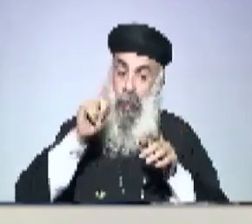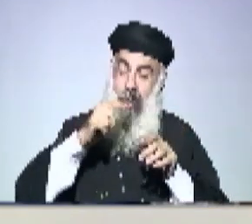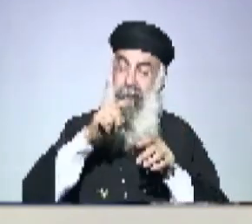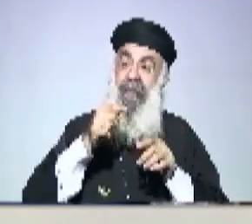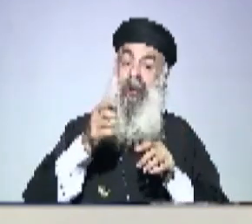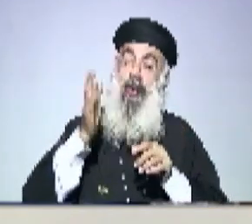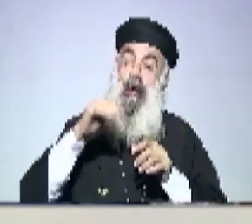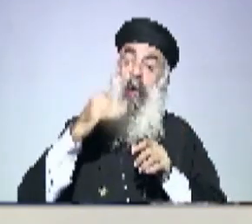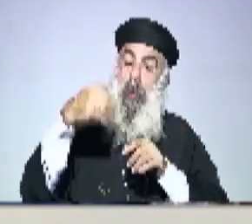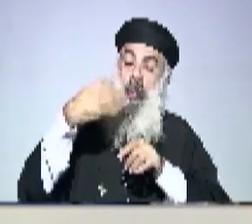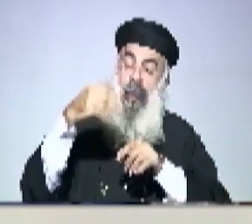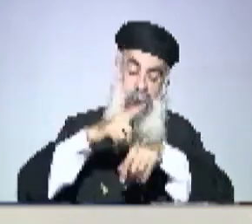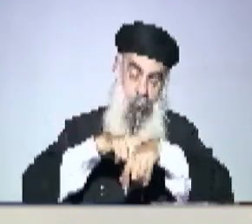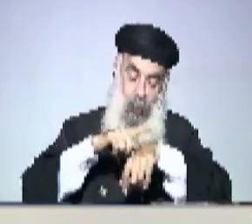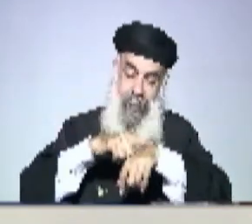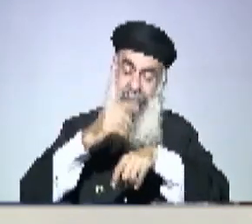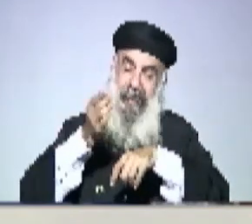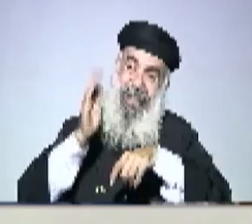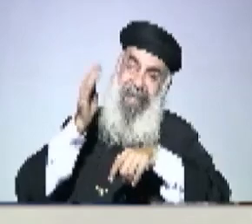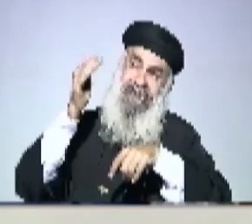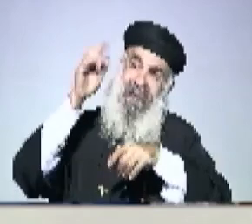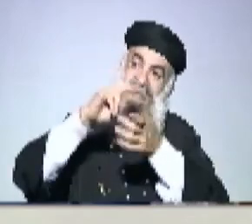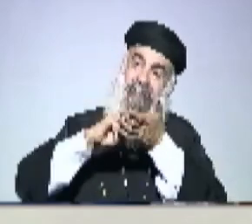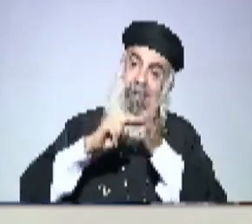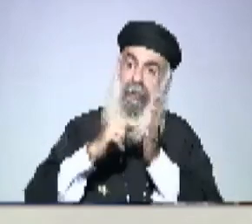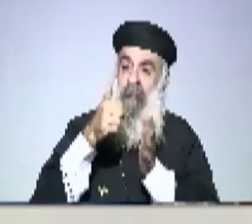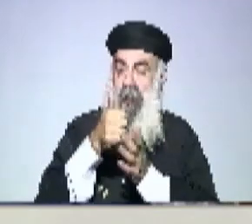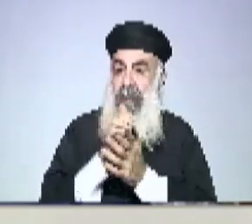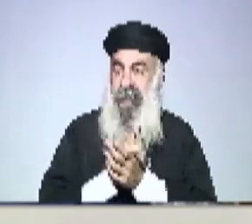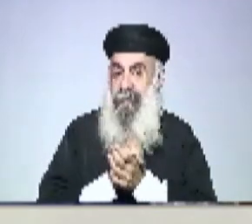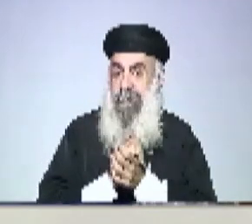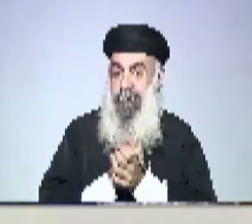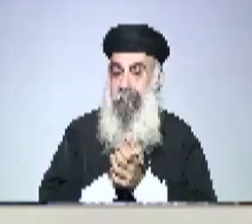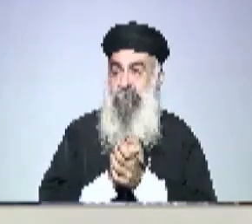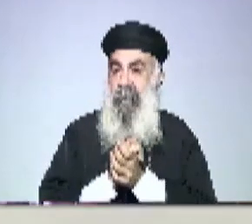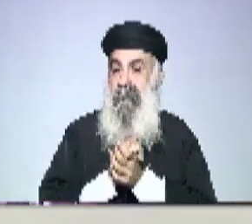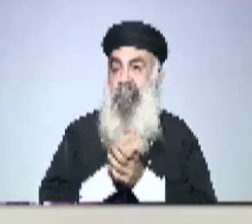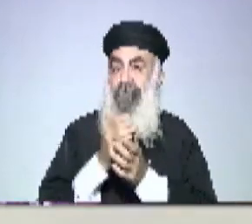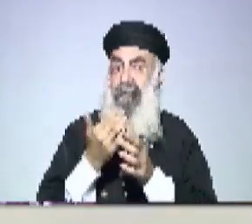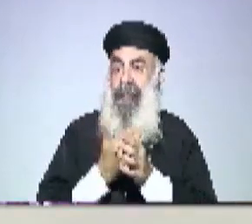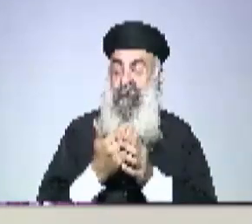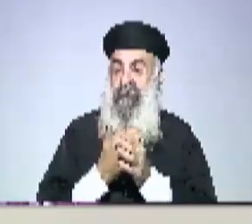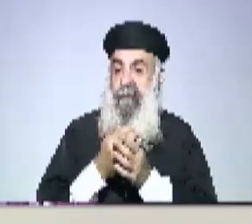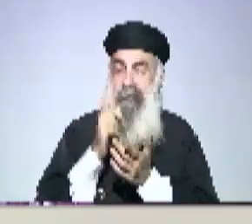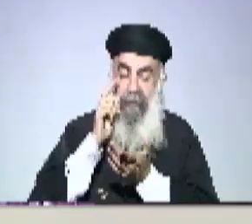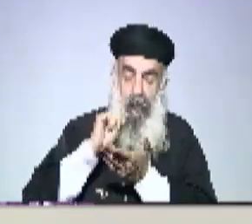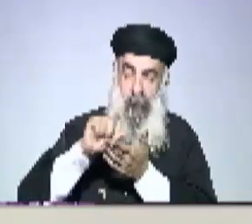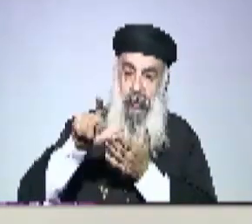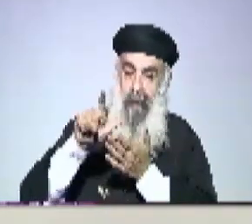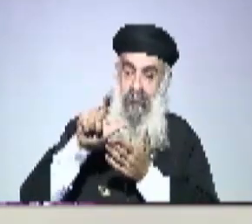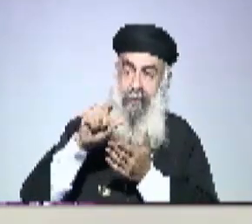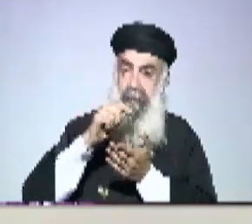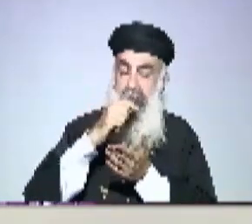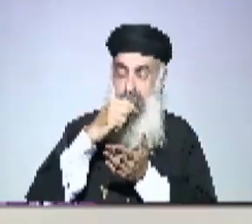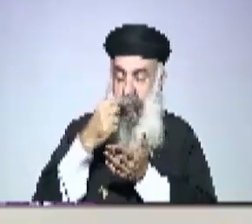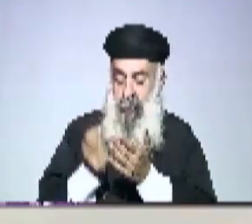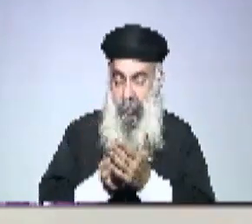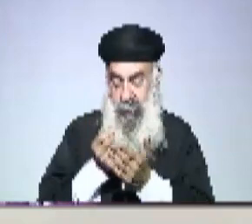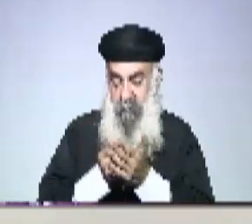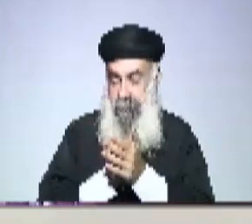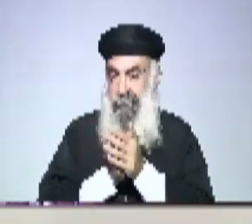حين نزداد في كل عمل صالح مش ه يتعطل عشان كده يقول معلمنا بولس في كورنثس